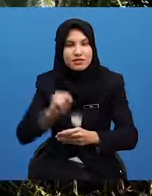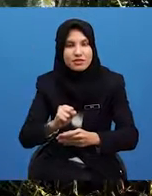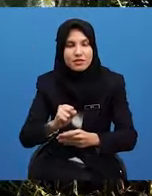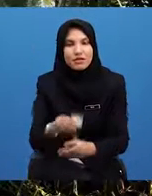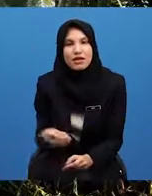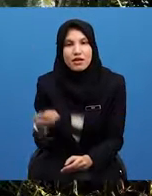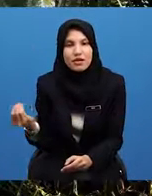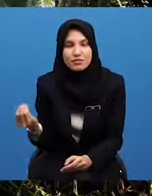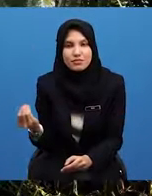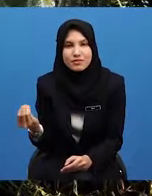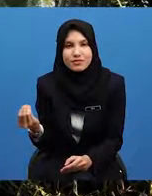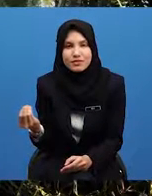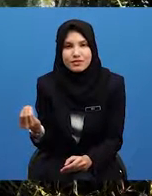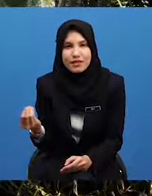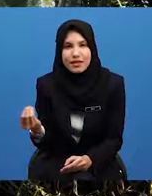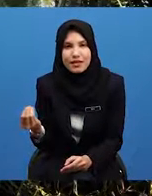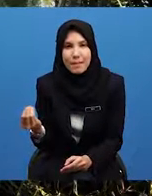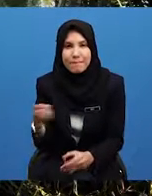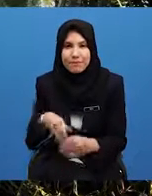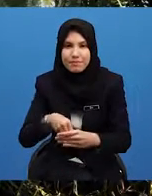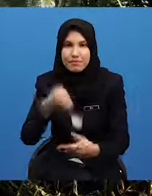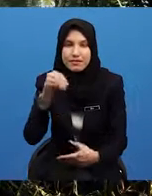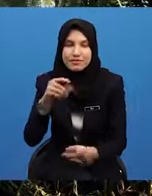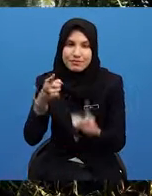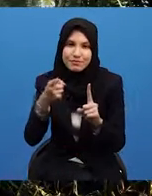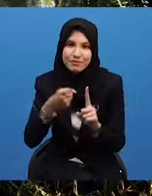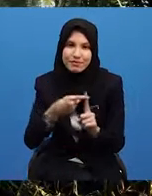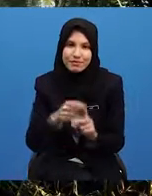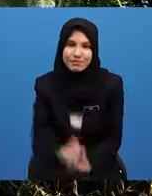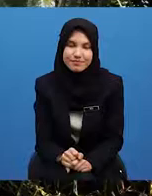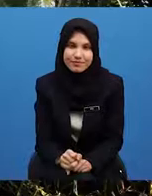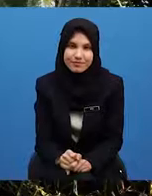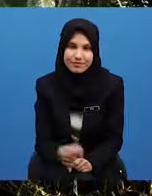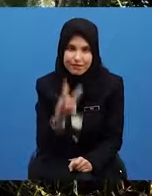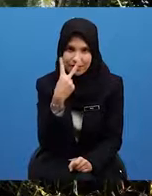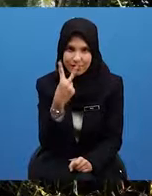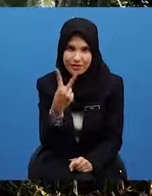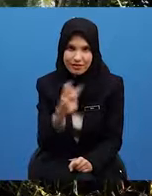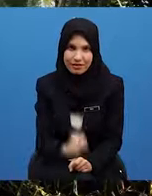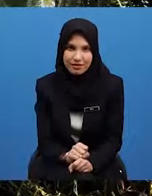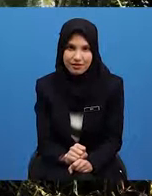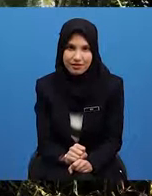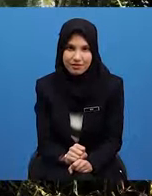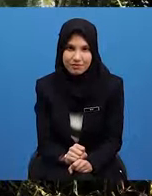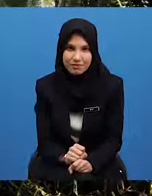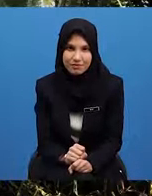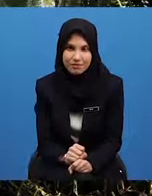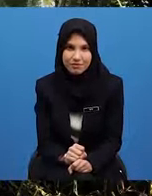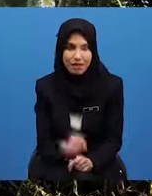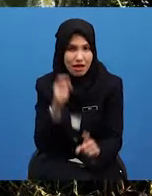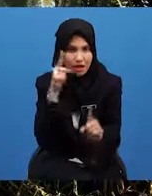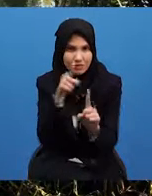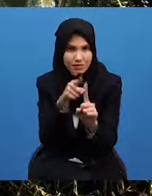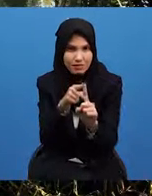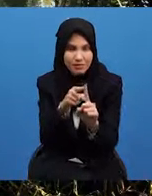objek pembelajaran yang pertama. Jom kita lihat pula kepada objektif